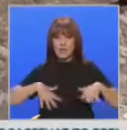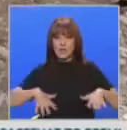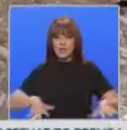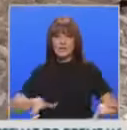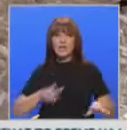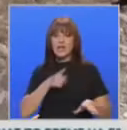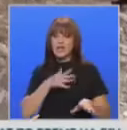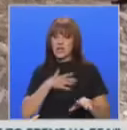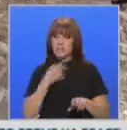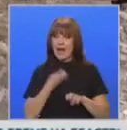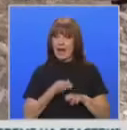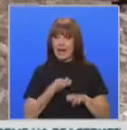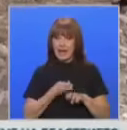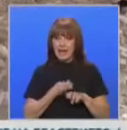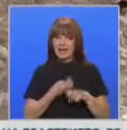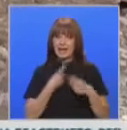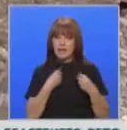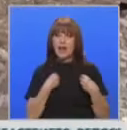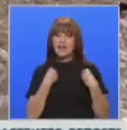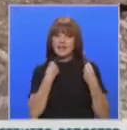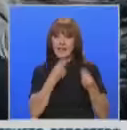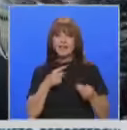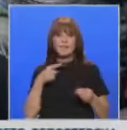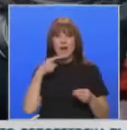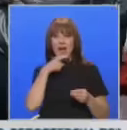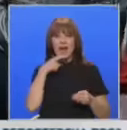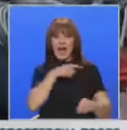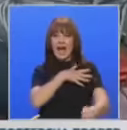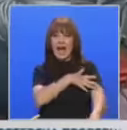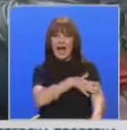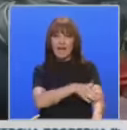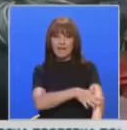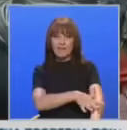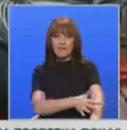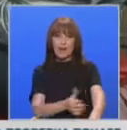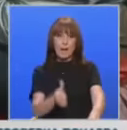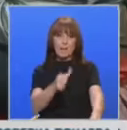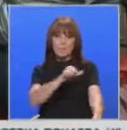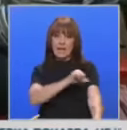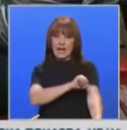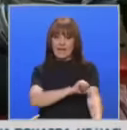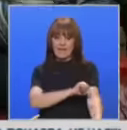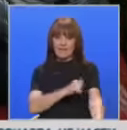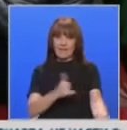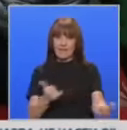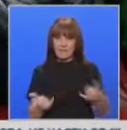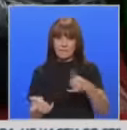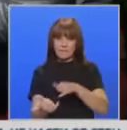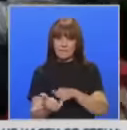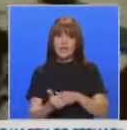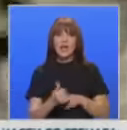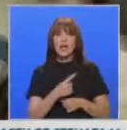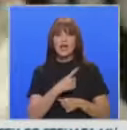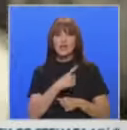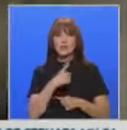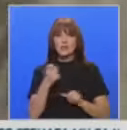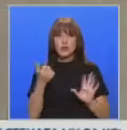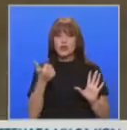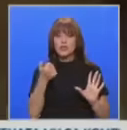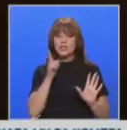него има лекар, изпратени са му и банки с кръв и му е направено кръвопреливане. Общо около 150 души са на място, за да